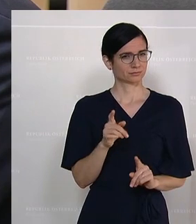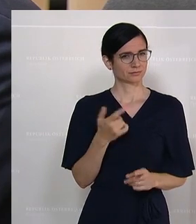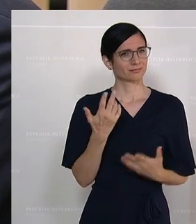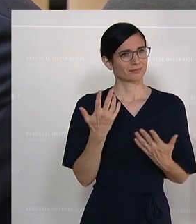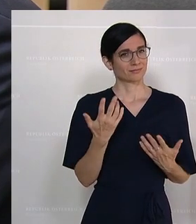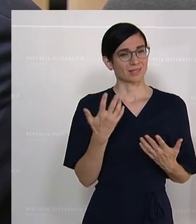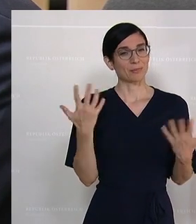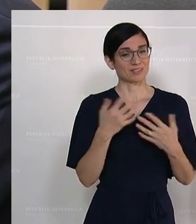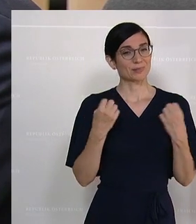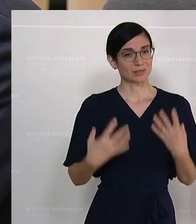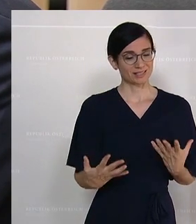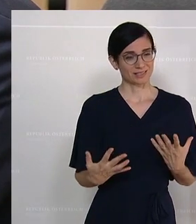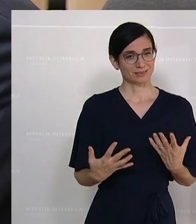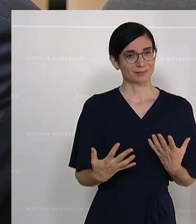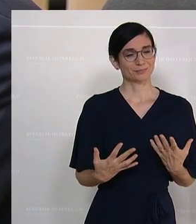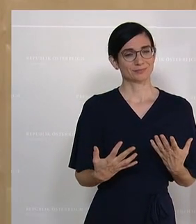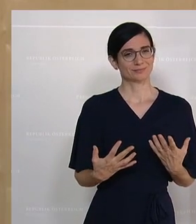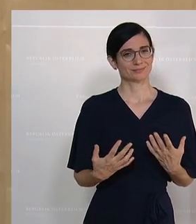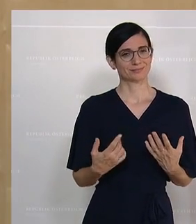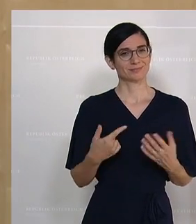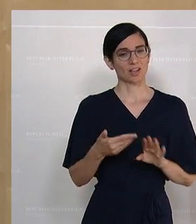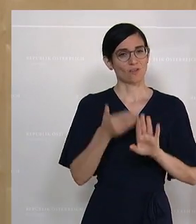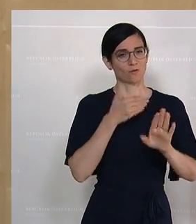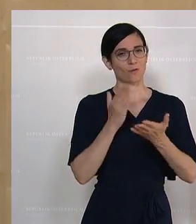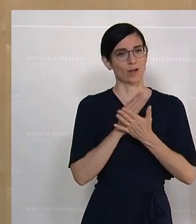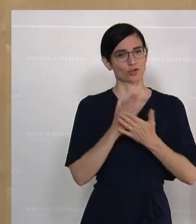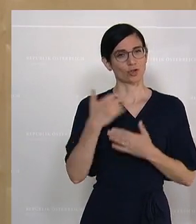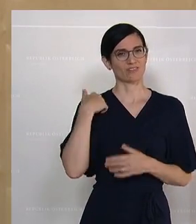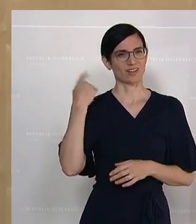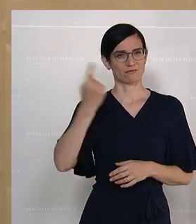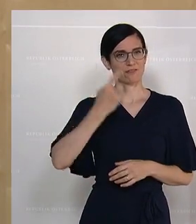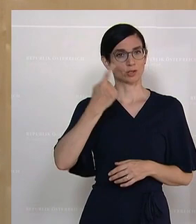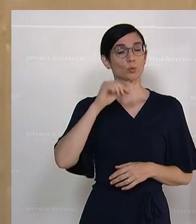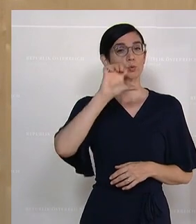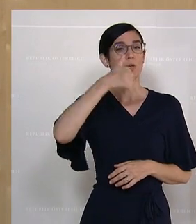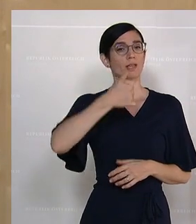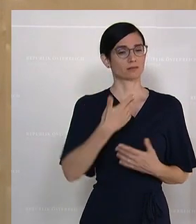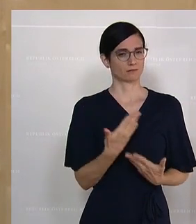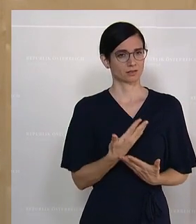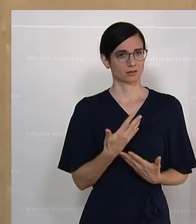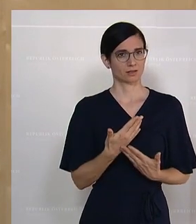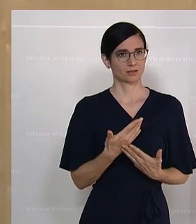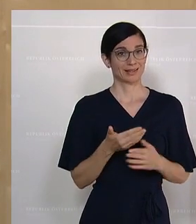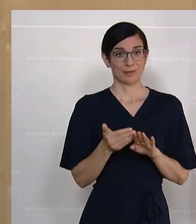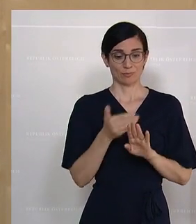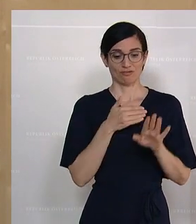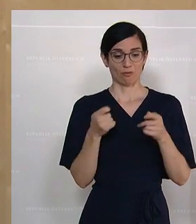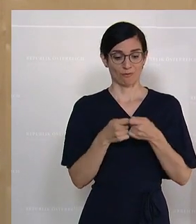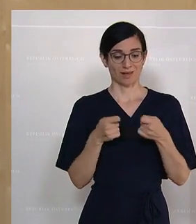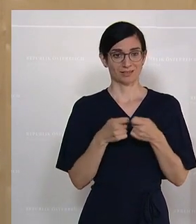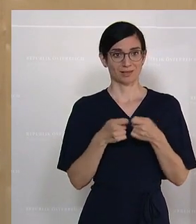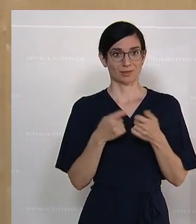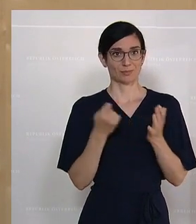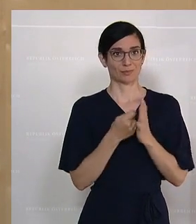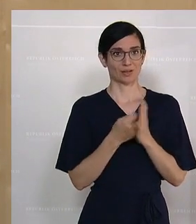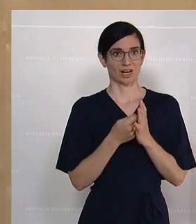das eingetreten wovor gewarnt wurde zuerst der mauer bevor die maßnahme in kraft getreten ist sind